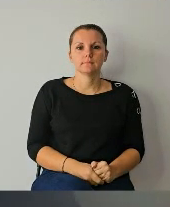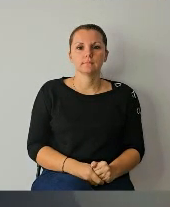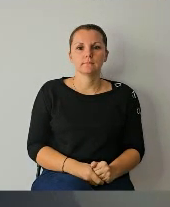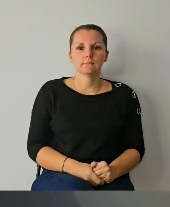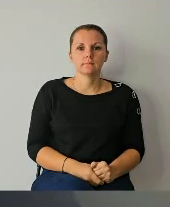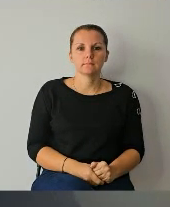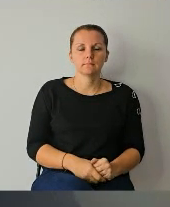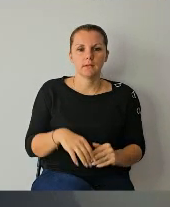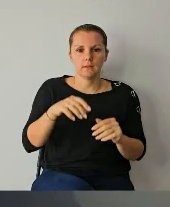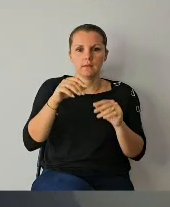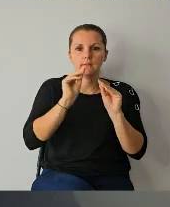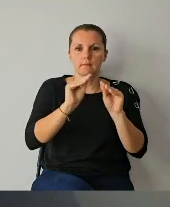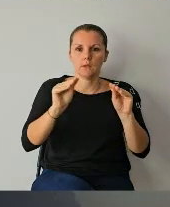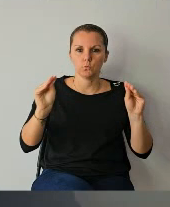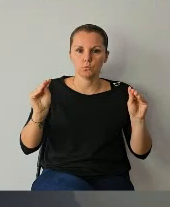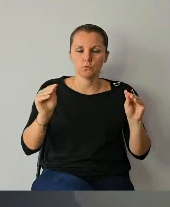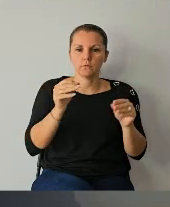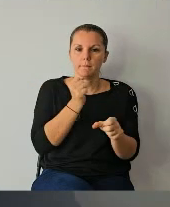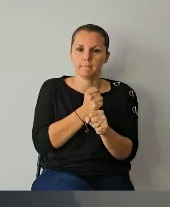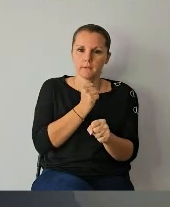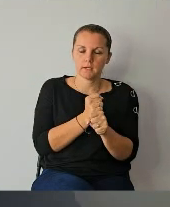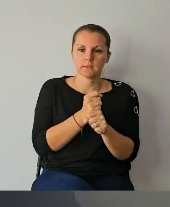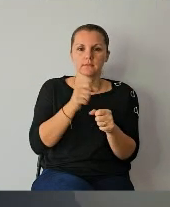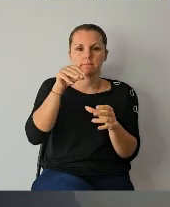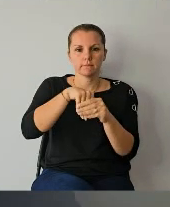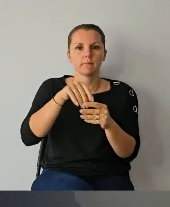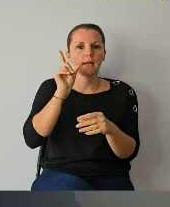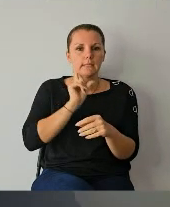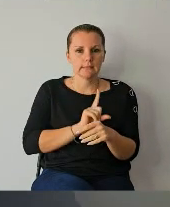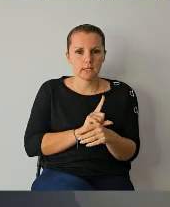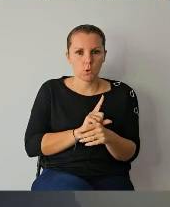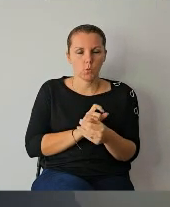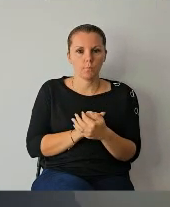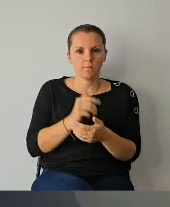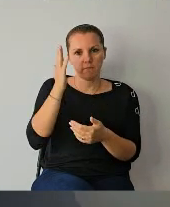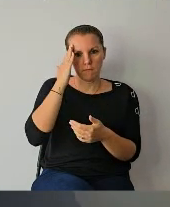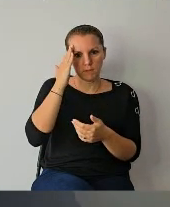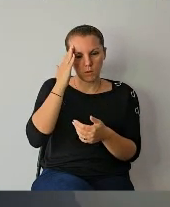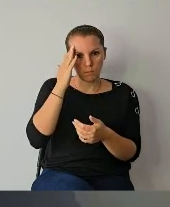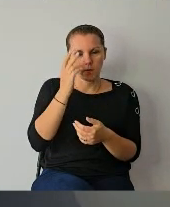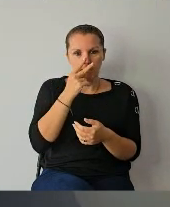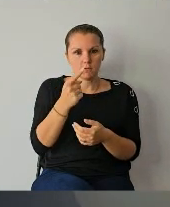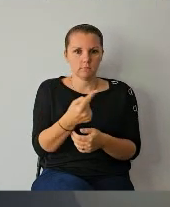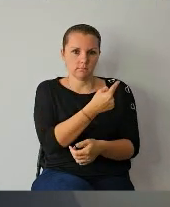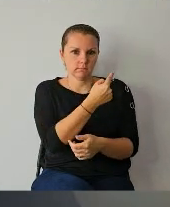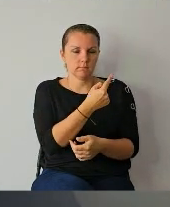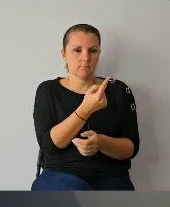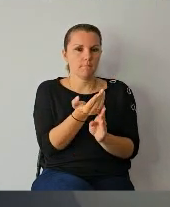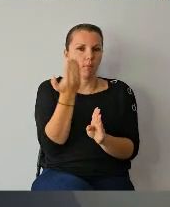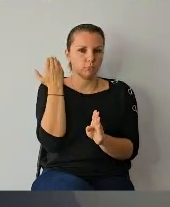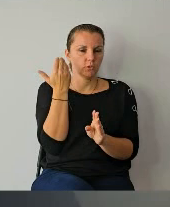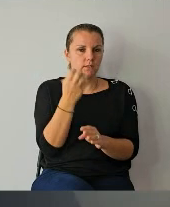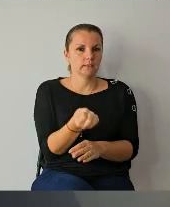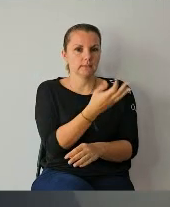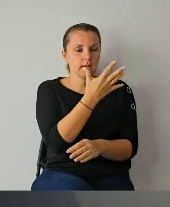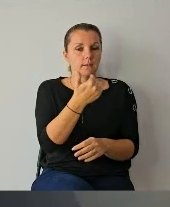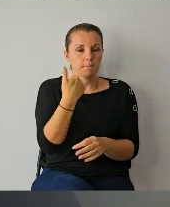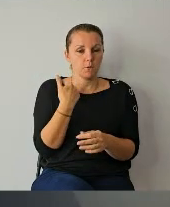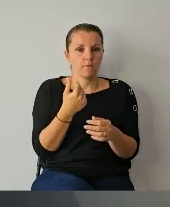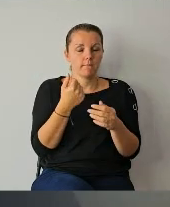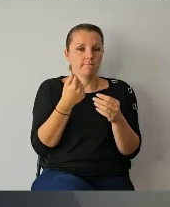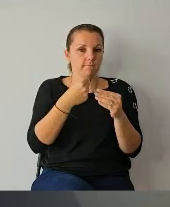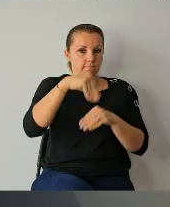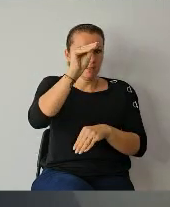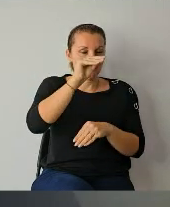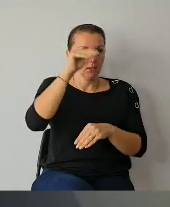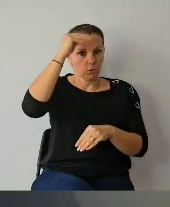Etaty nauczycieli w liceum. Jak wiadomo, na poprzednim slajdzie, jak było przedstawione, wzrost liczby dzieci wiązał się